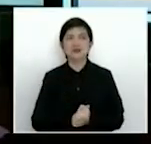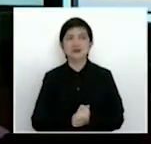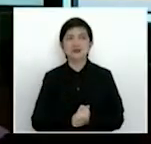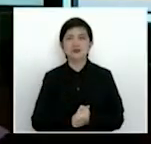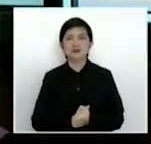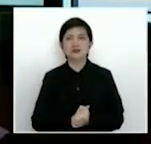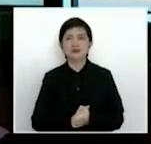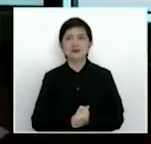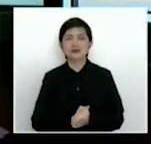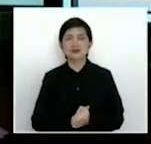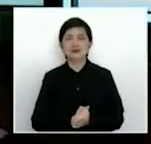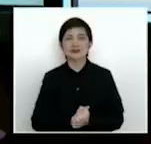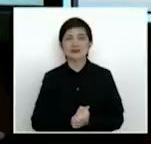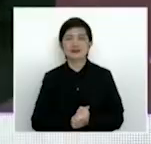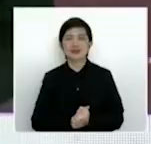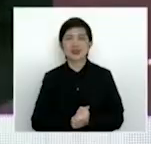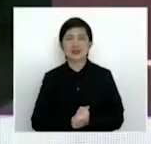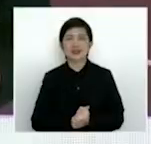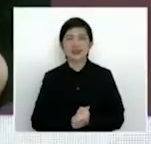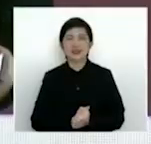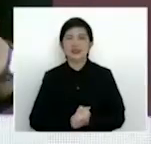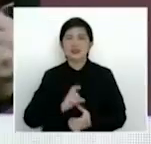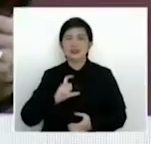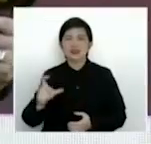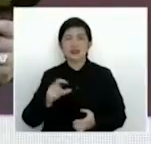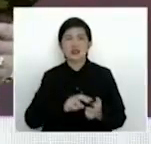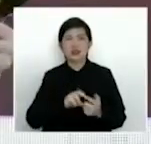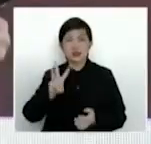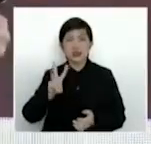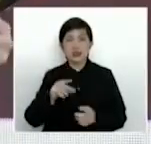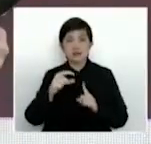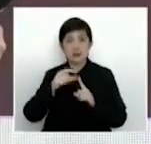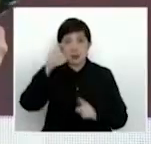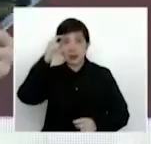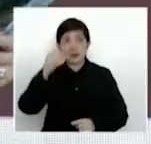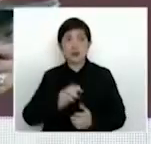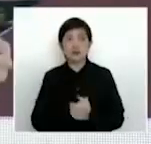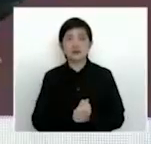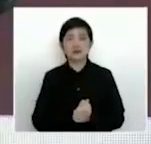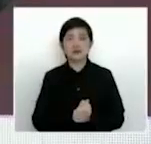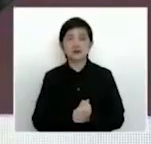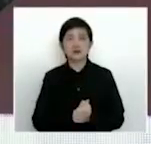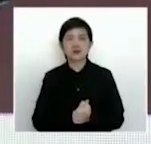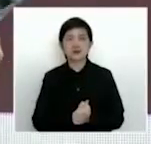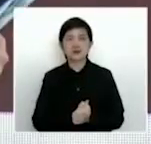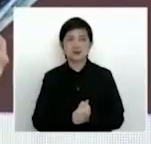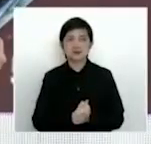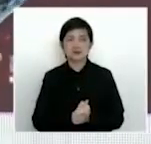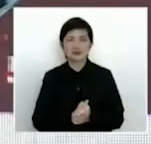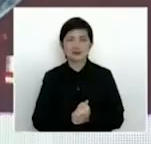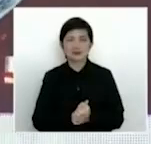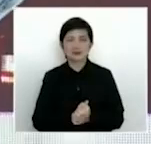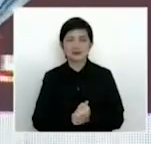e calon gubernur ke calon gubernur nomor urut 3 Bapak Pramono anu untuk merespon tanggapan dari kedua calon gubernur nomor